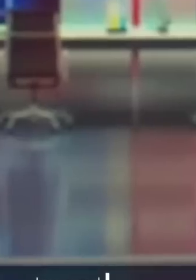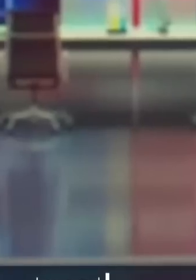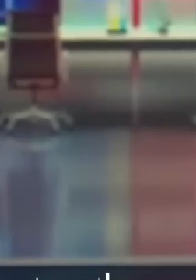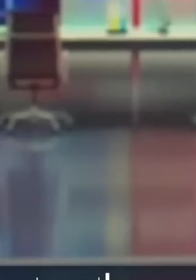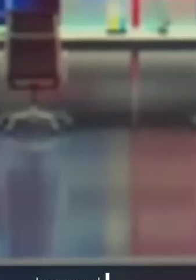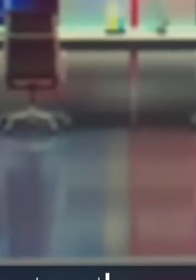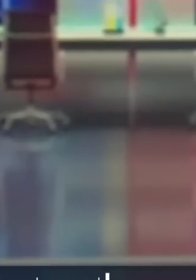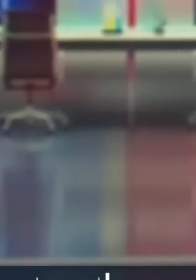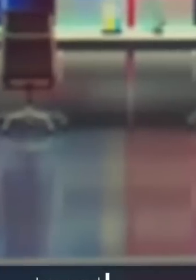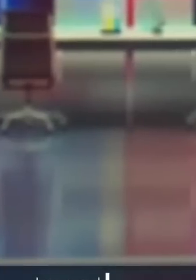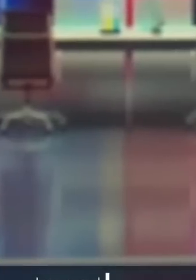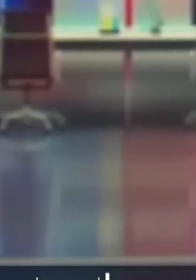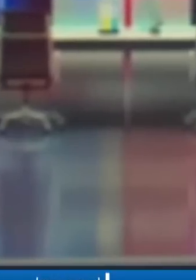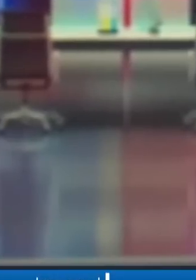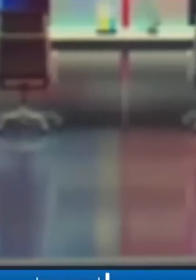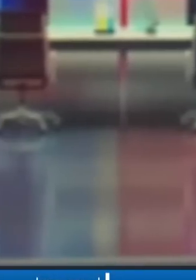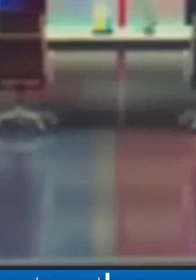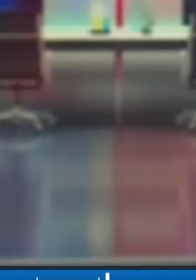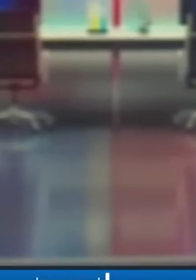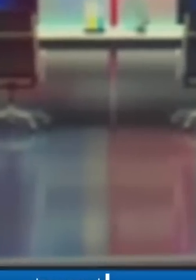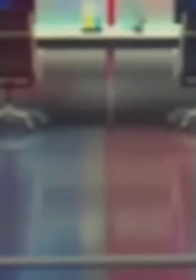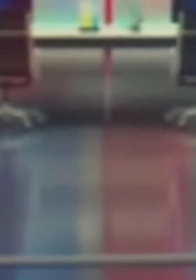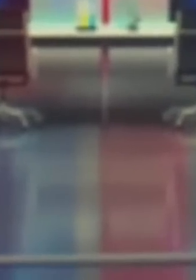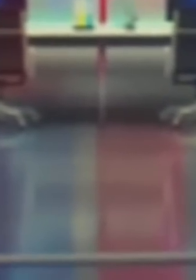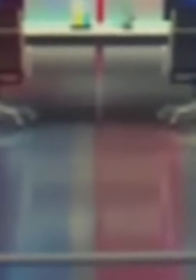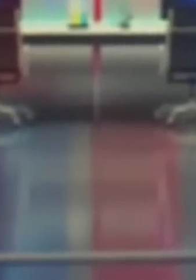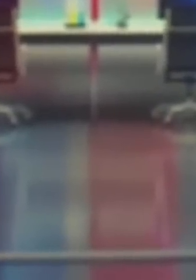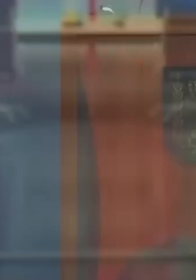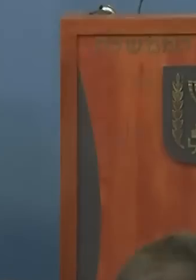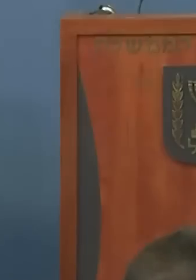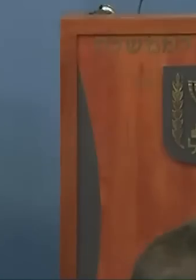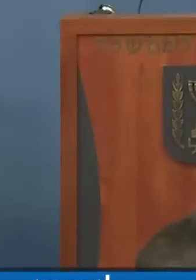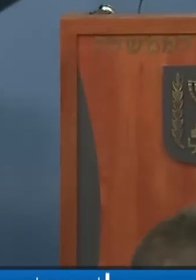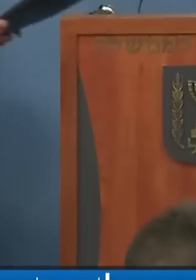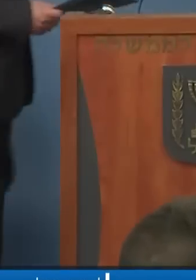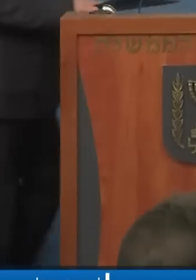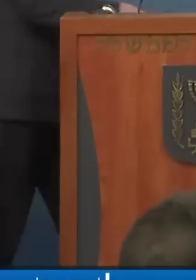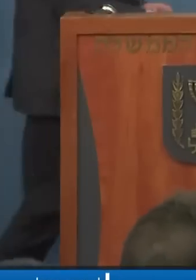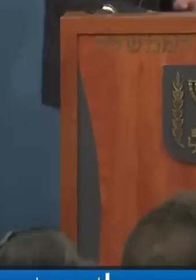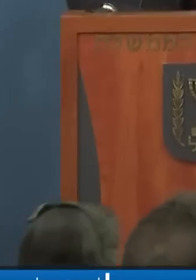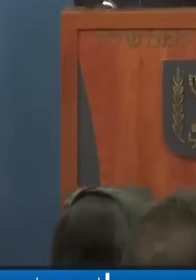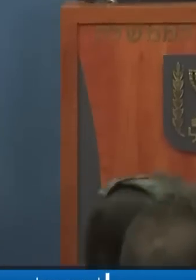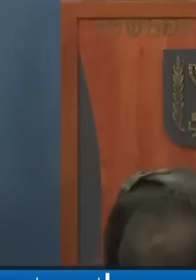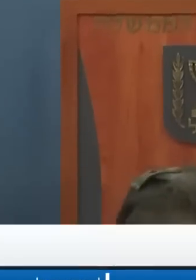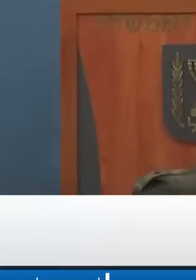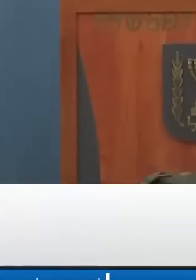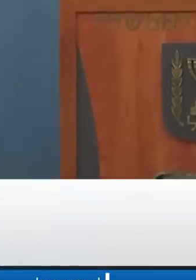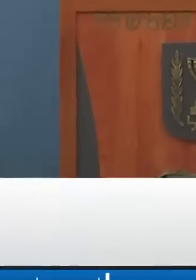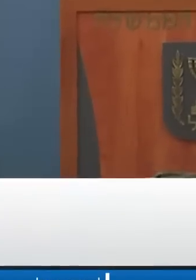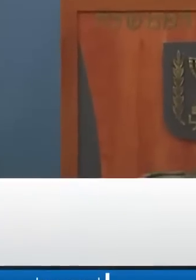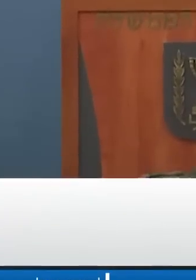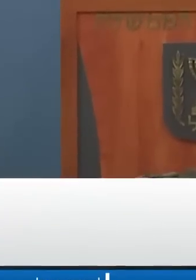אנחנו מתחילים, בין היתר, נהיה עם הסיפורים האלה. ראש הממשלה ושר האוצר מכנסים